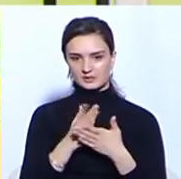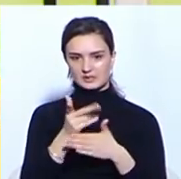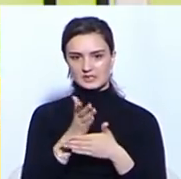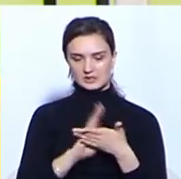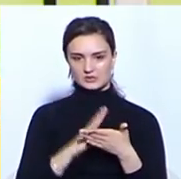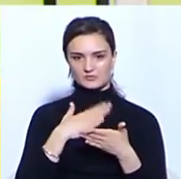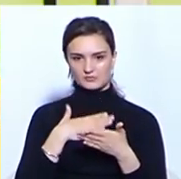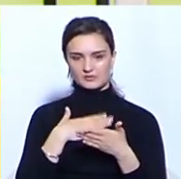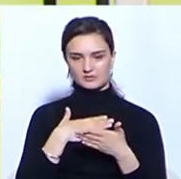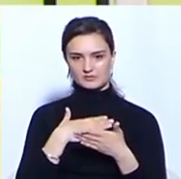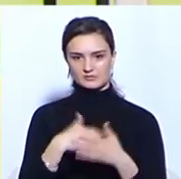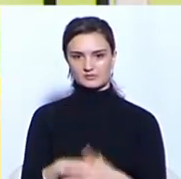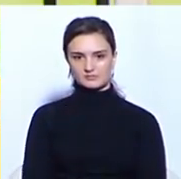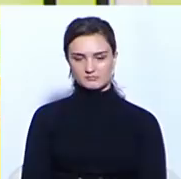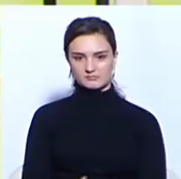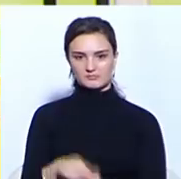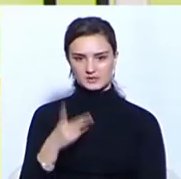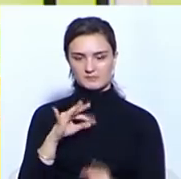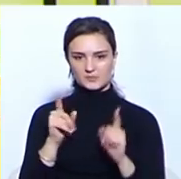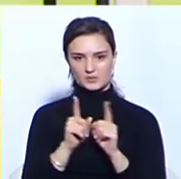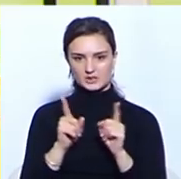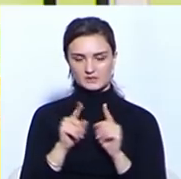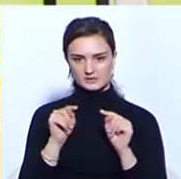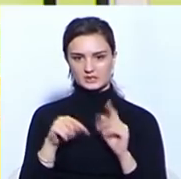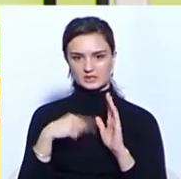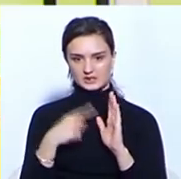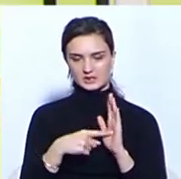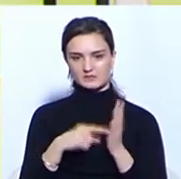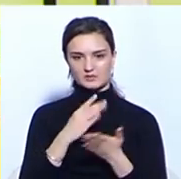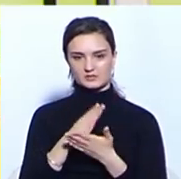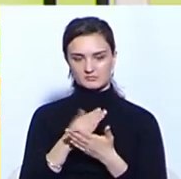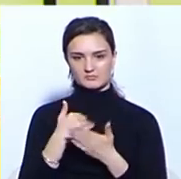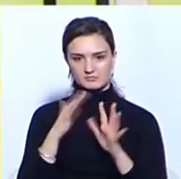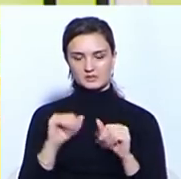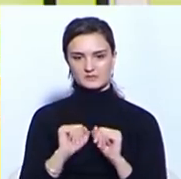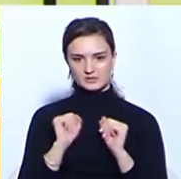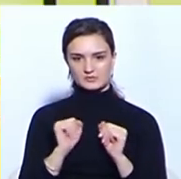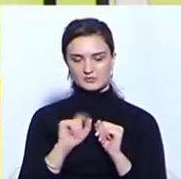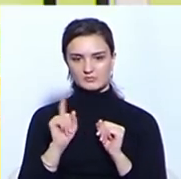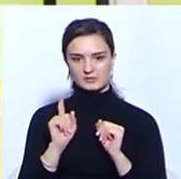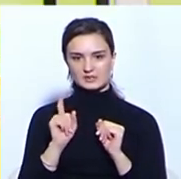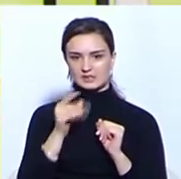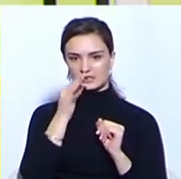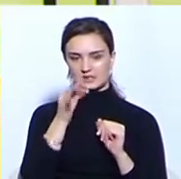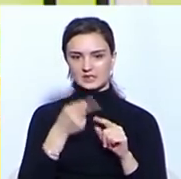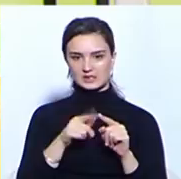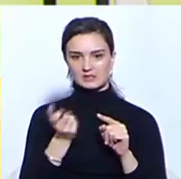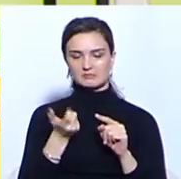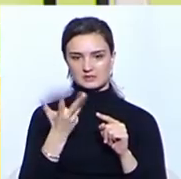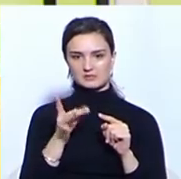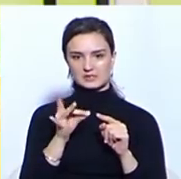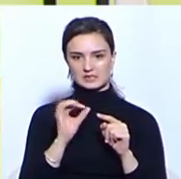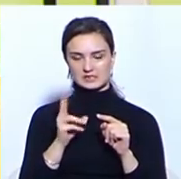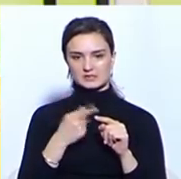ნაწილი ჩვენი მსოფლმხედველობის, მაგრამ მიუხედავად ამისა, რა კი ეს კითხვა გაჩნდა, მე ვეცდები რომ გითხრათ, აქ არის რამდენიმე